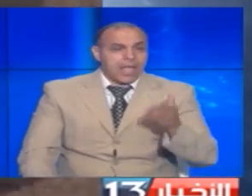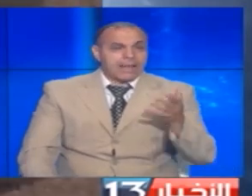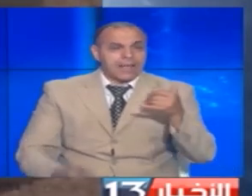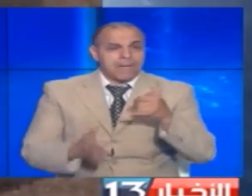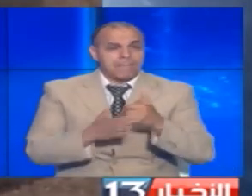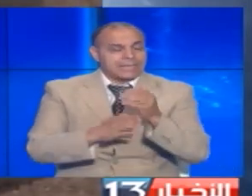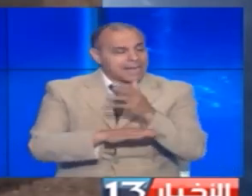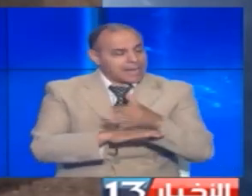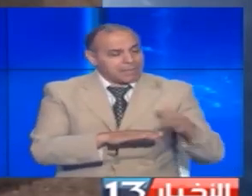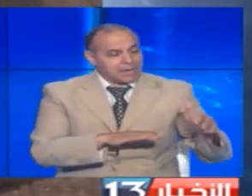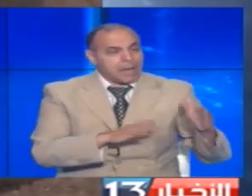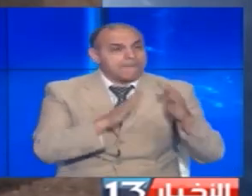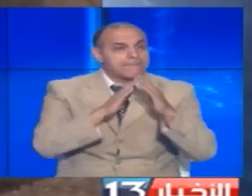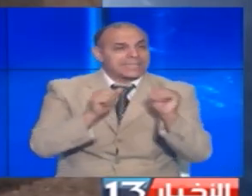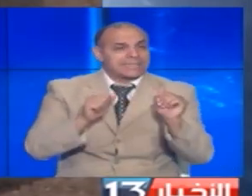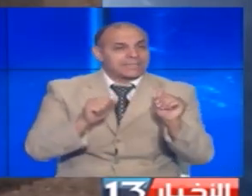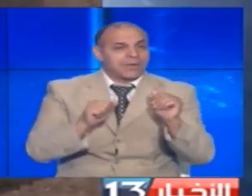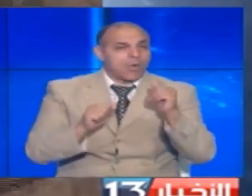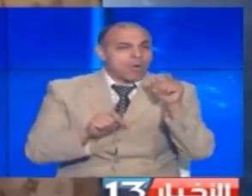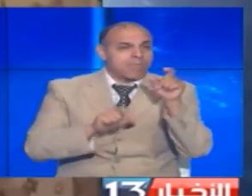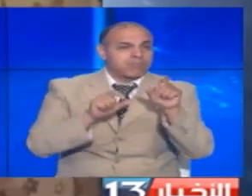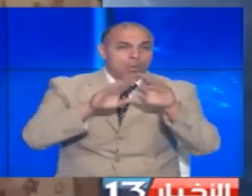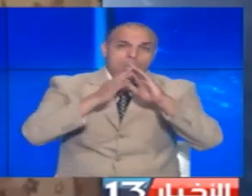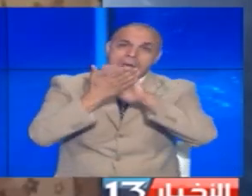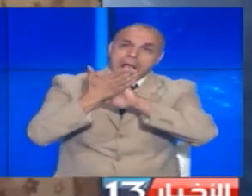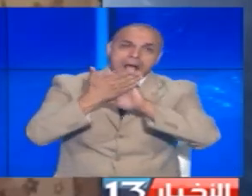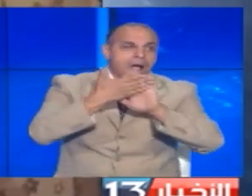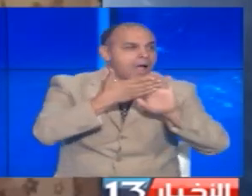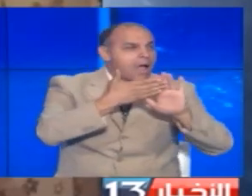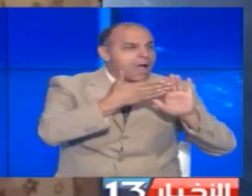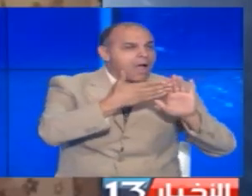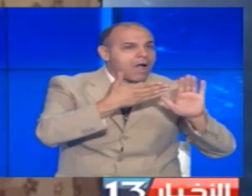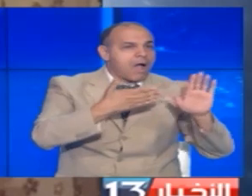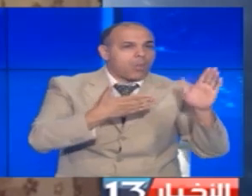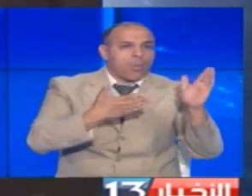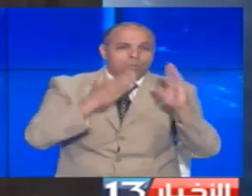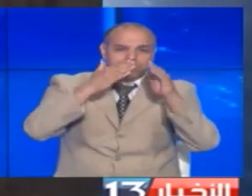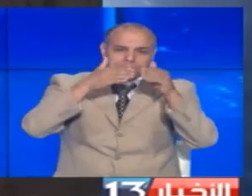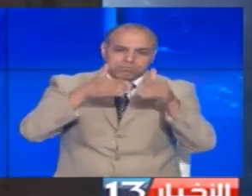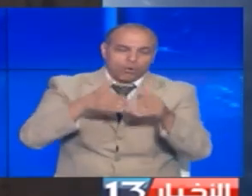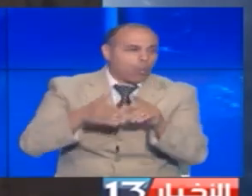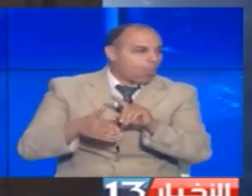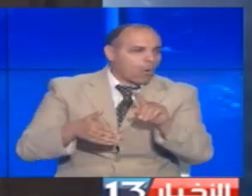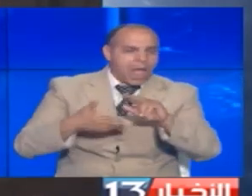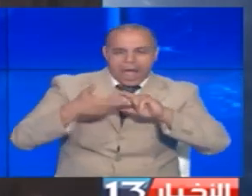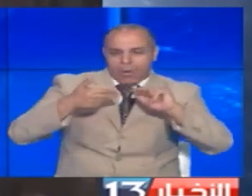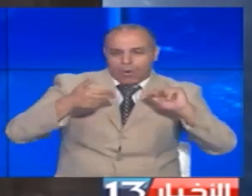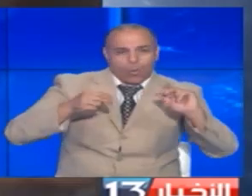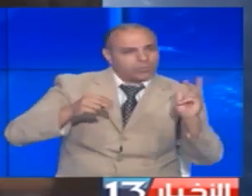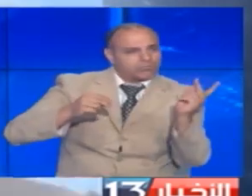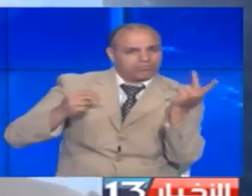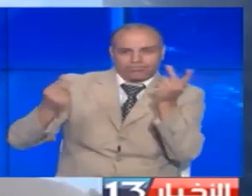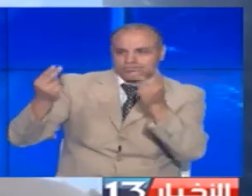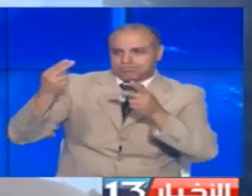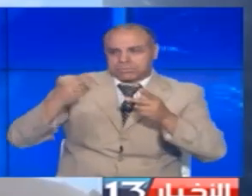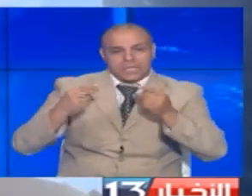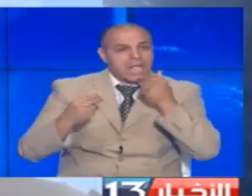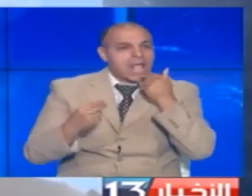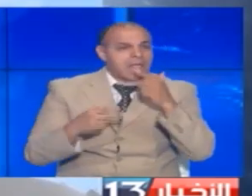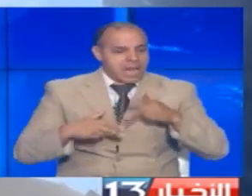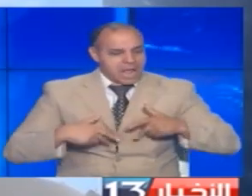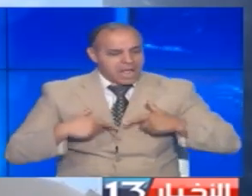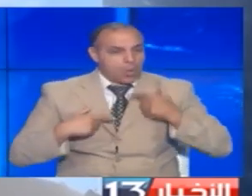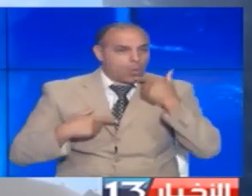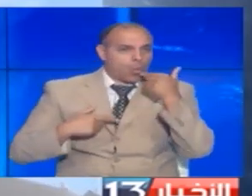الساحليه لم تبتهج الجدران وحدها ولم ترقص المراكب على انغام الالوان فحسب بل دبت الحياه